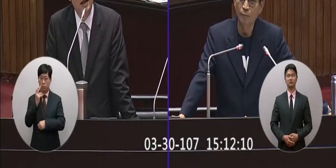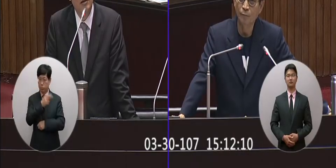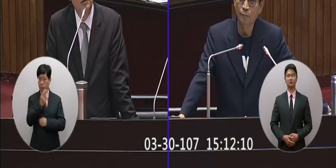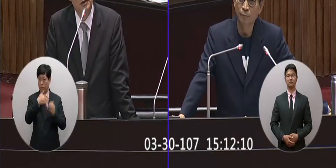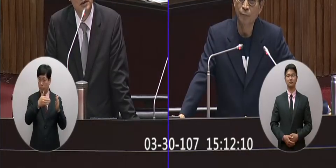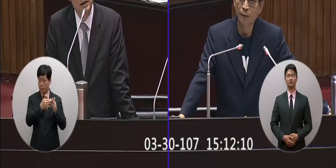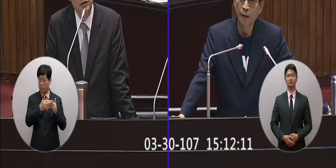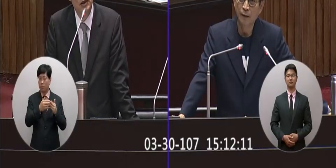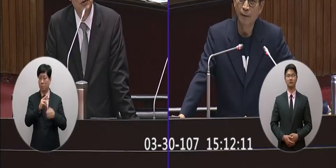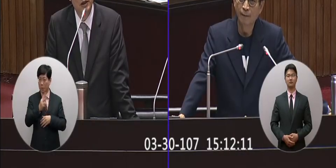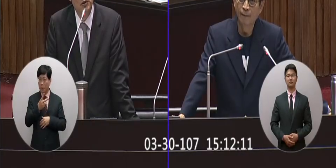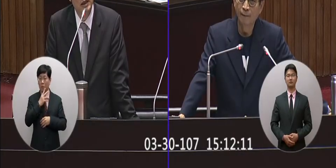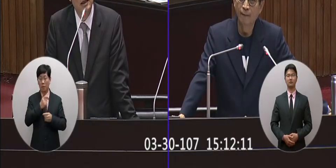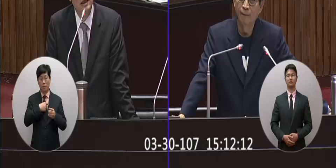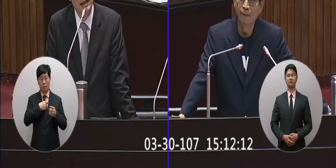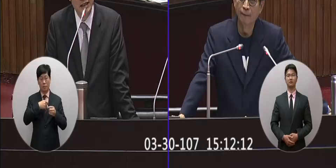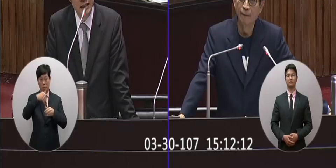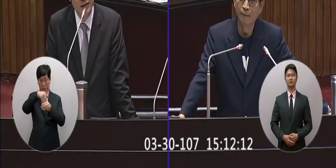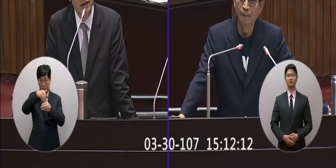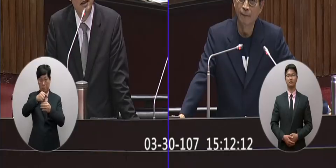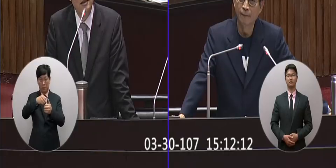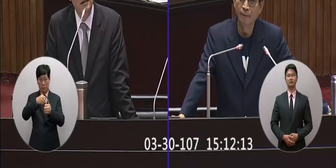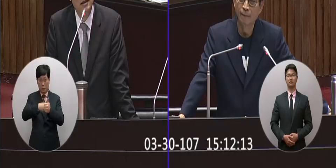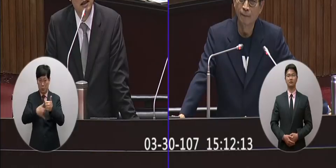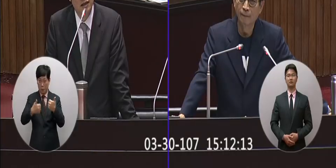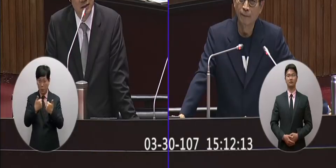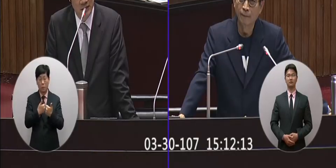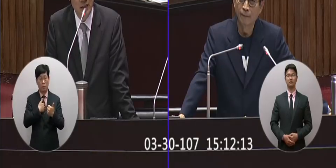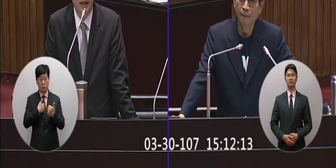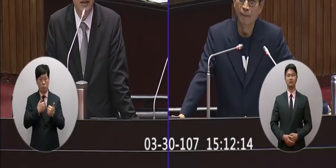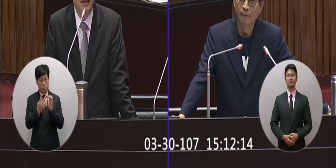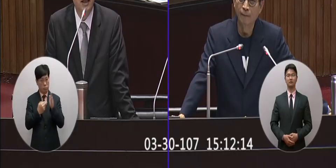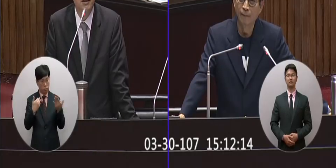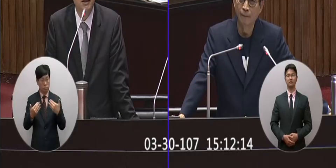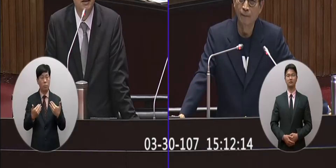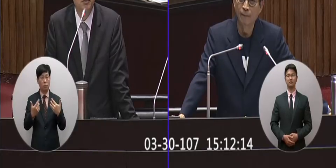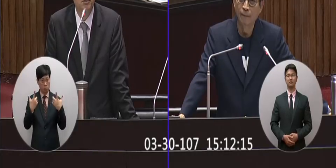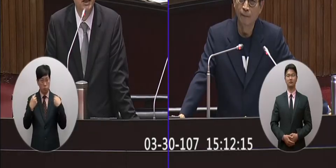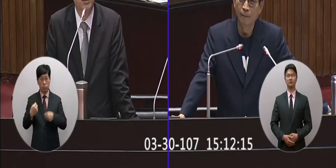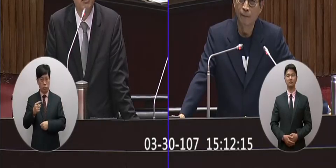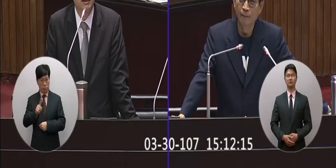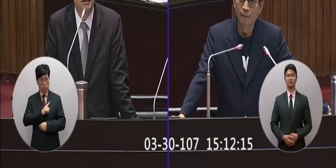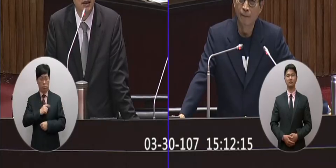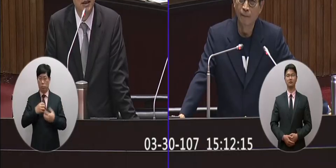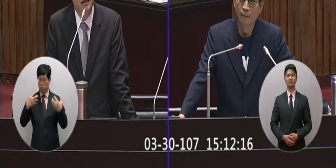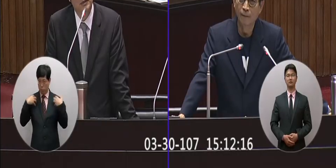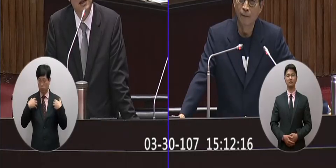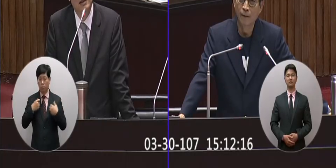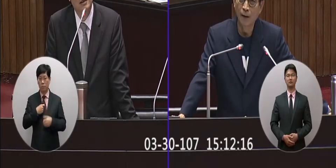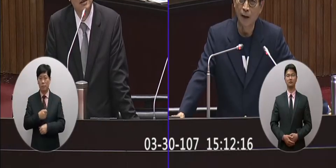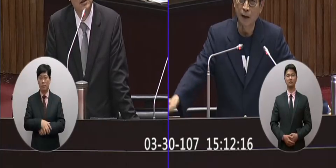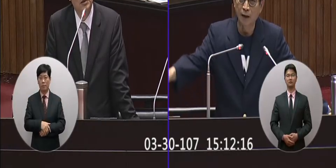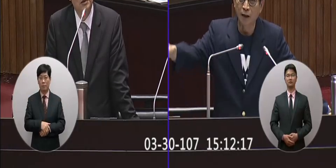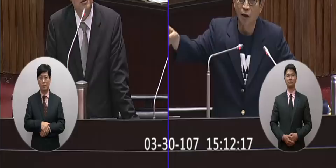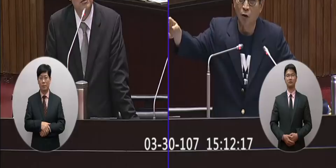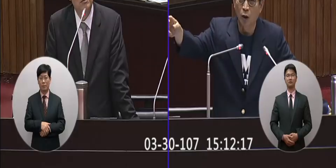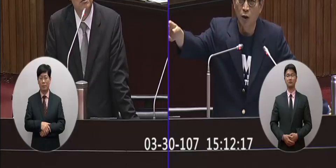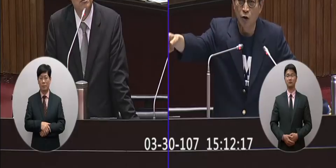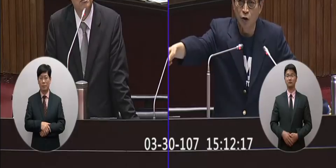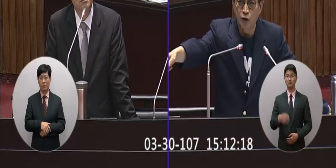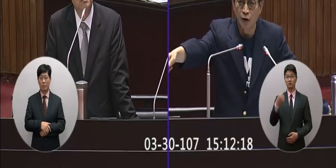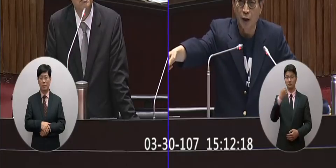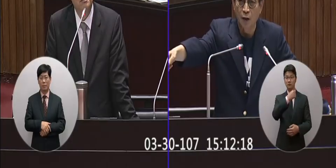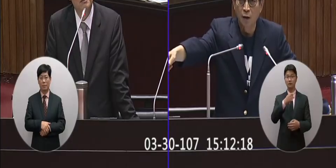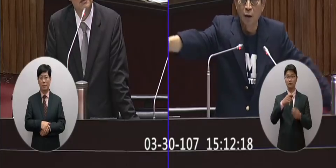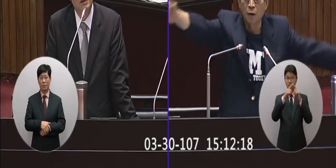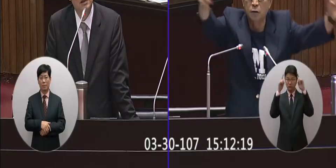学校或是遴选委员会厘清、这个也是他 必要的职责吗？ 台大校会已